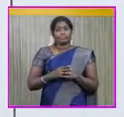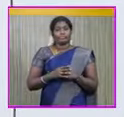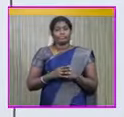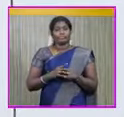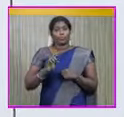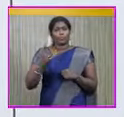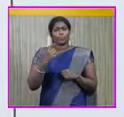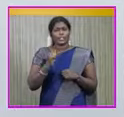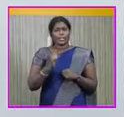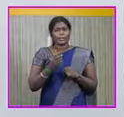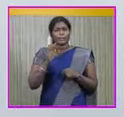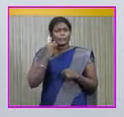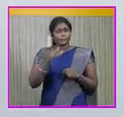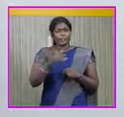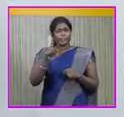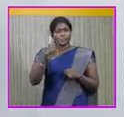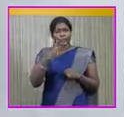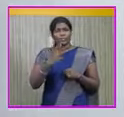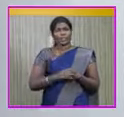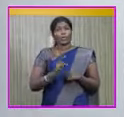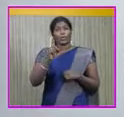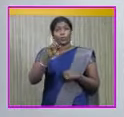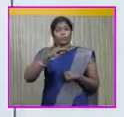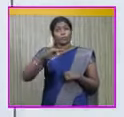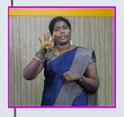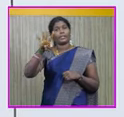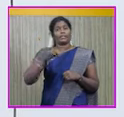ஒன்று மதிப்பு ஒன்று என்ன குழந்தைங்களா? 1/4.